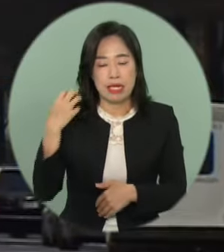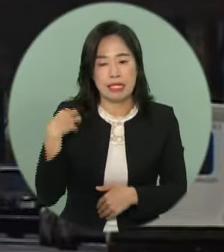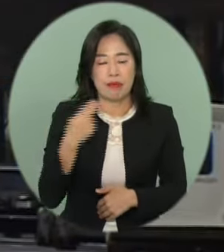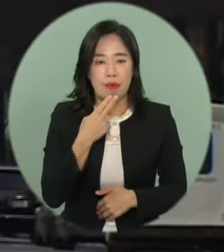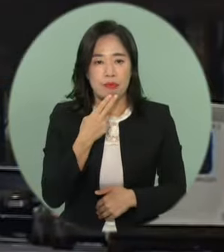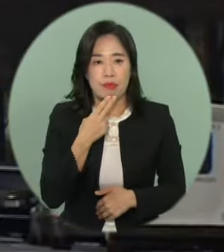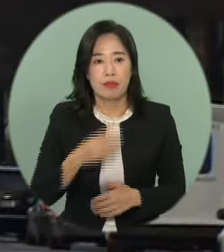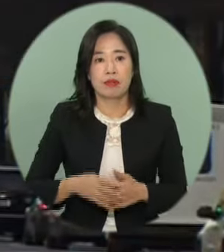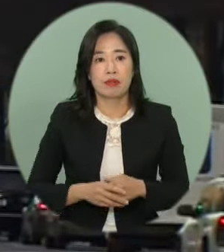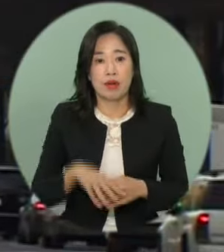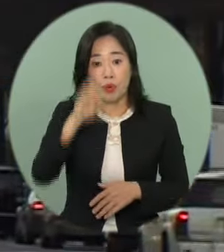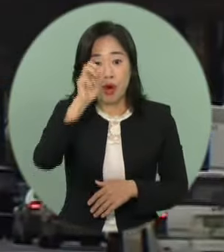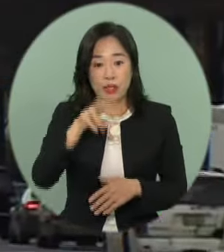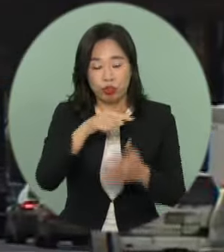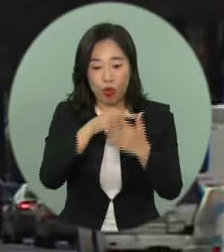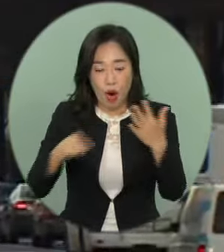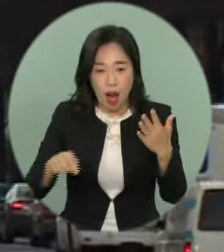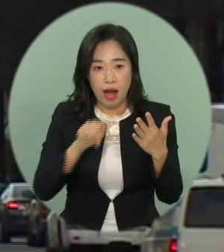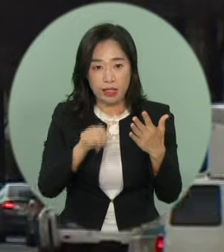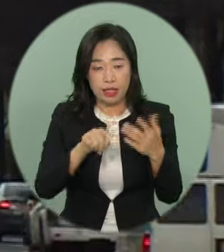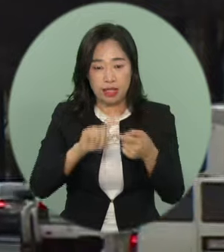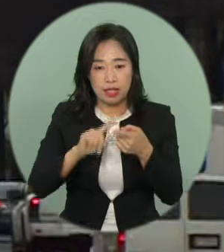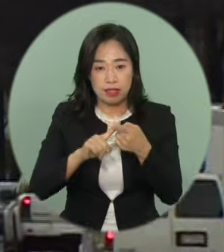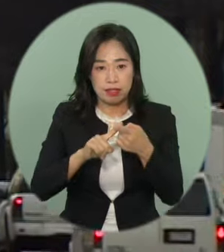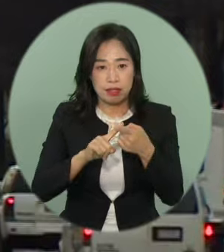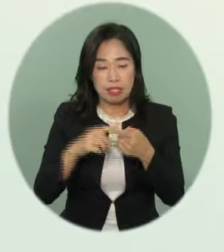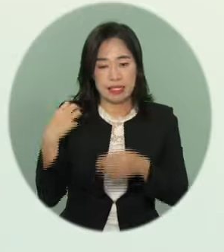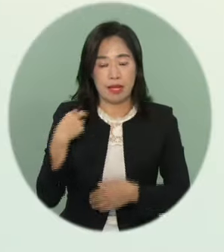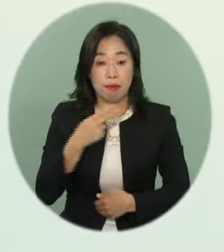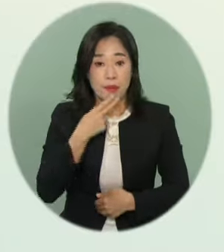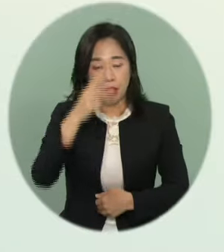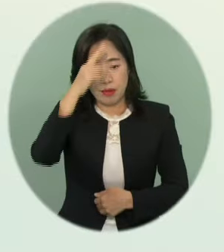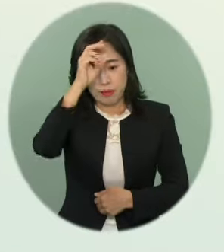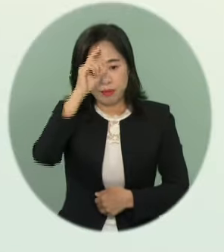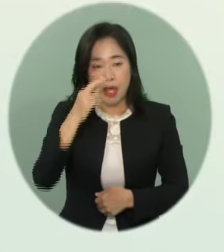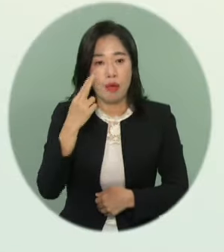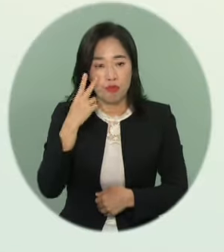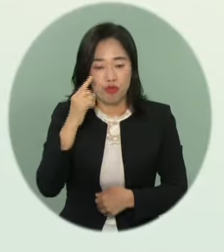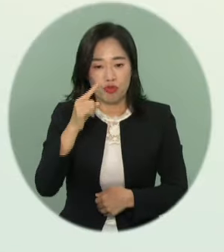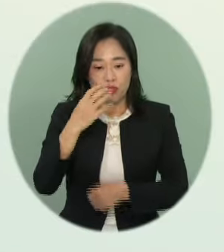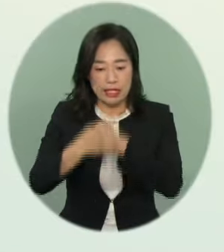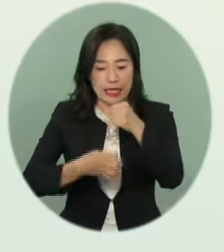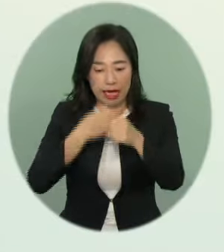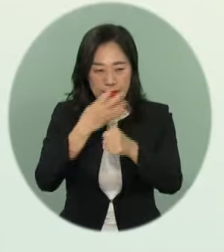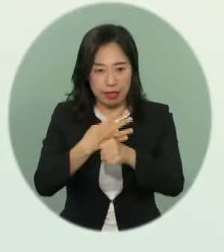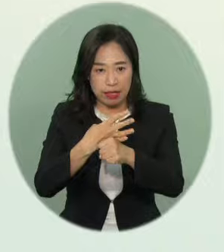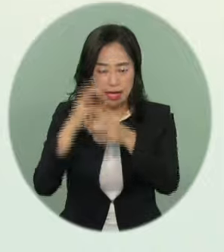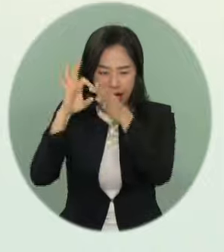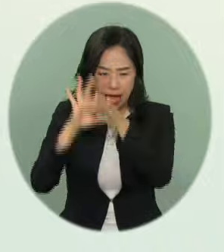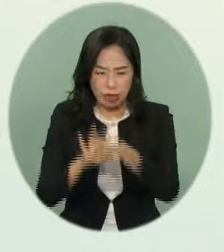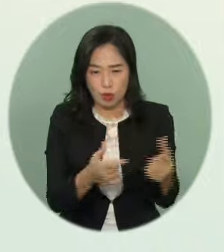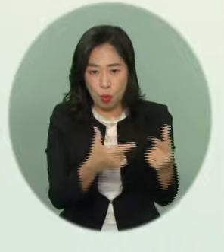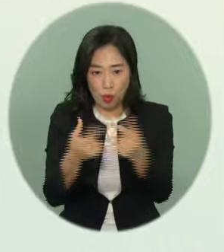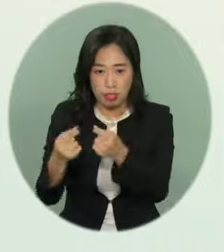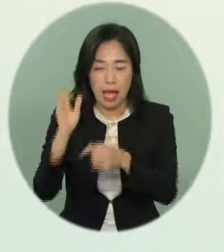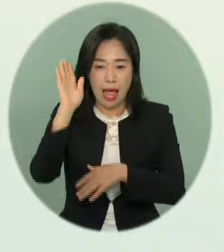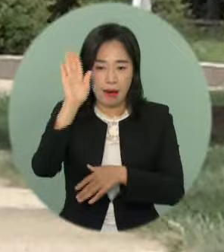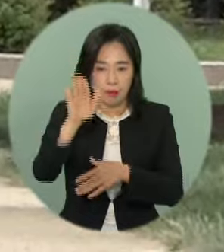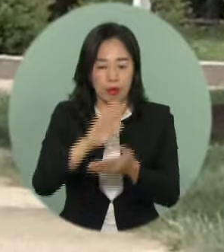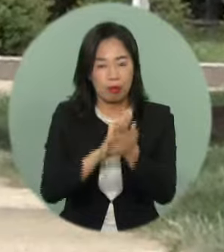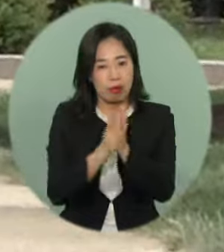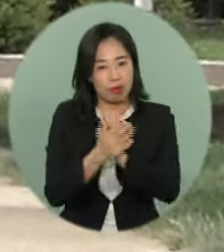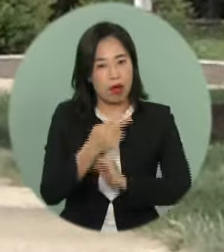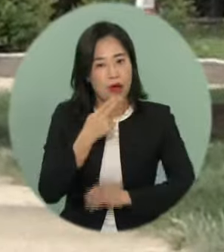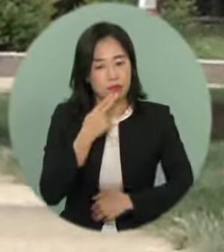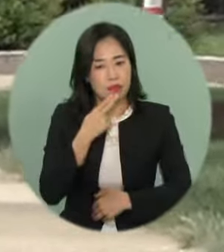말했습니다 광주학살의 책임이 없다는 미국 정부의 주장은 지난 44년 동안 일관되고 앞으로도 변할